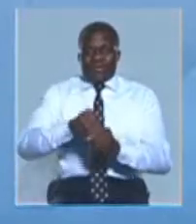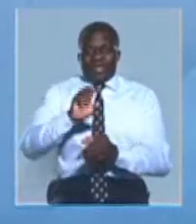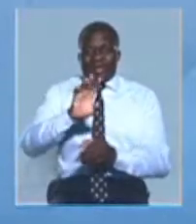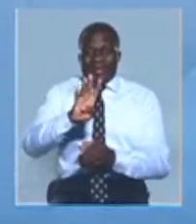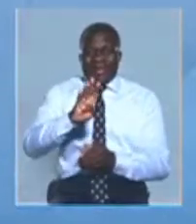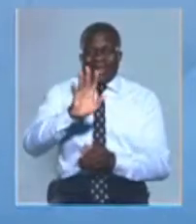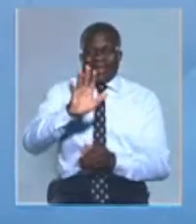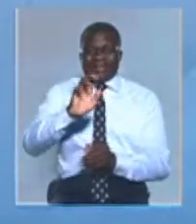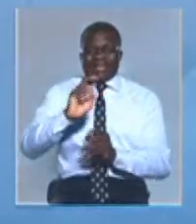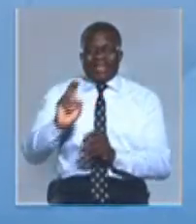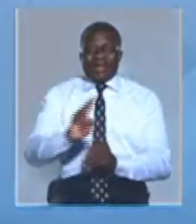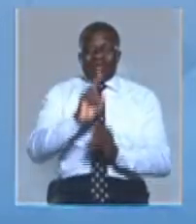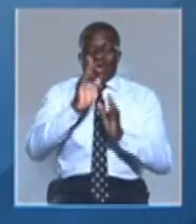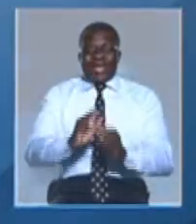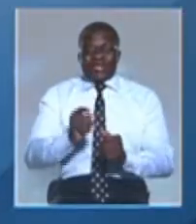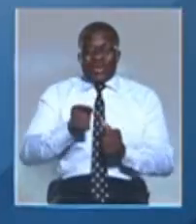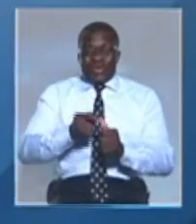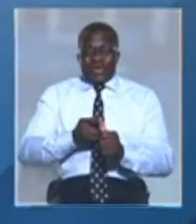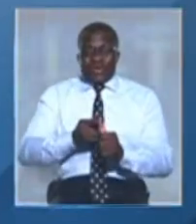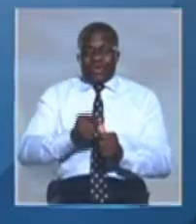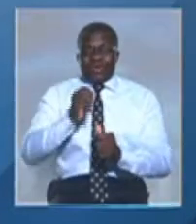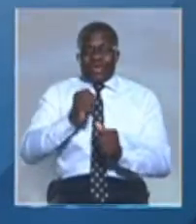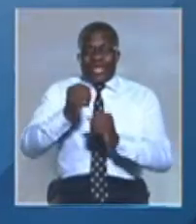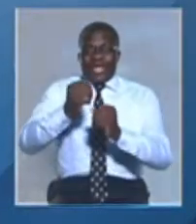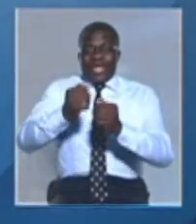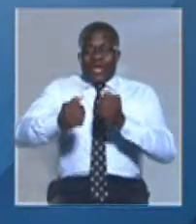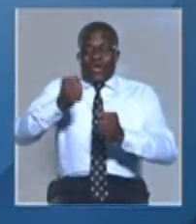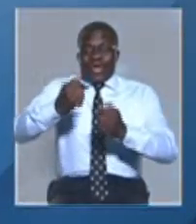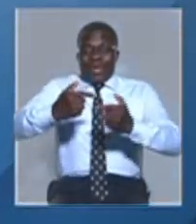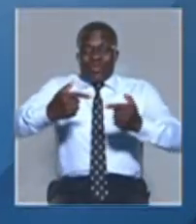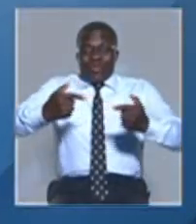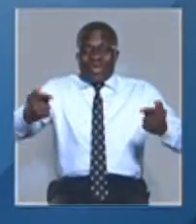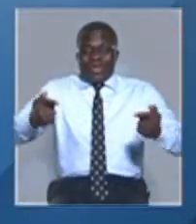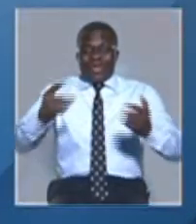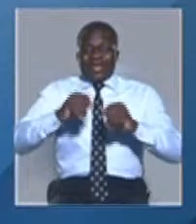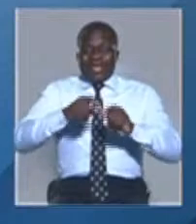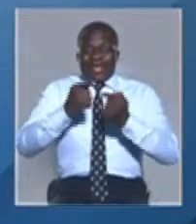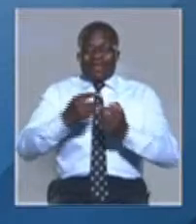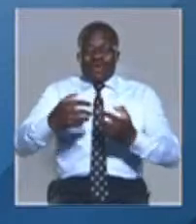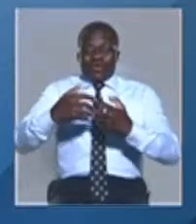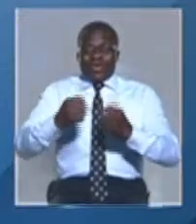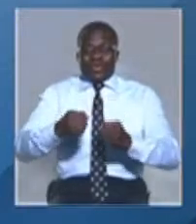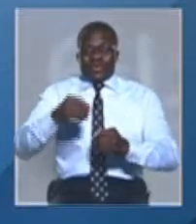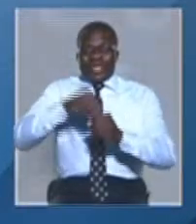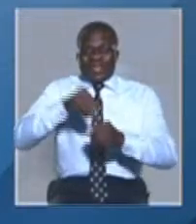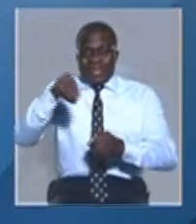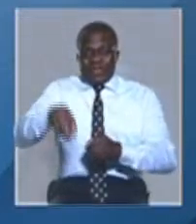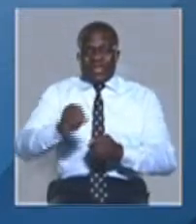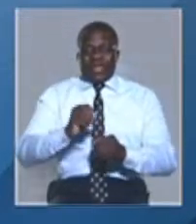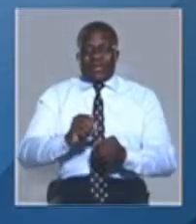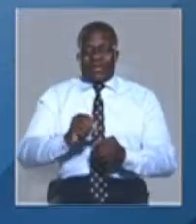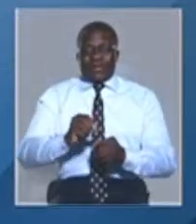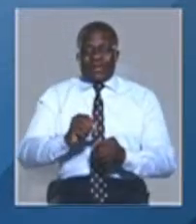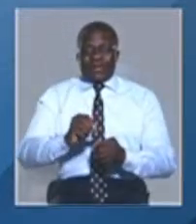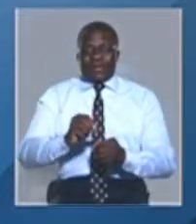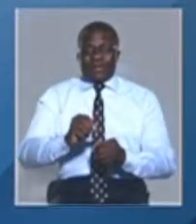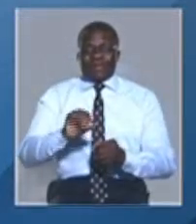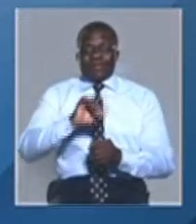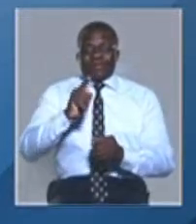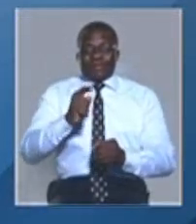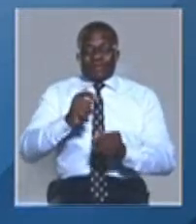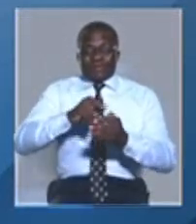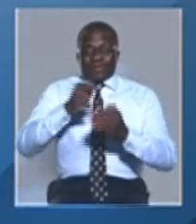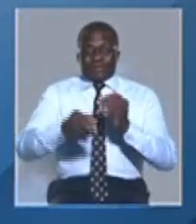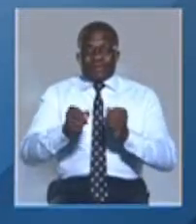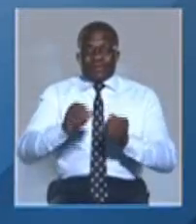45 passagers d'une part et un camion-grue transportant un groupe électrogène d'autre part. Il